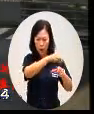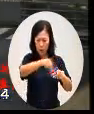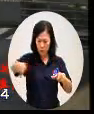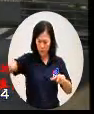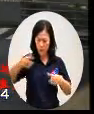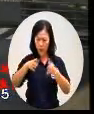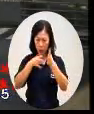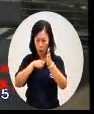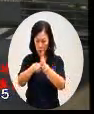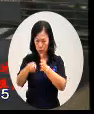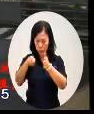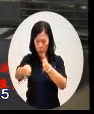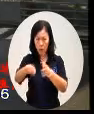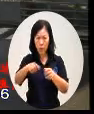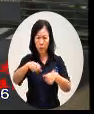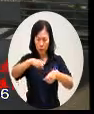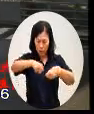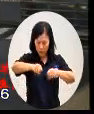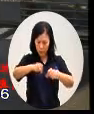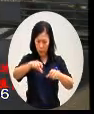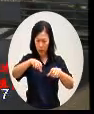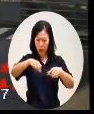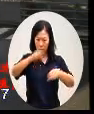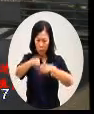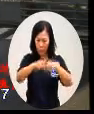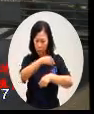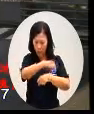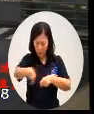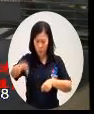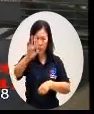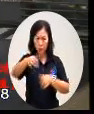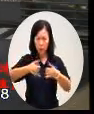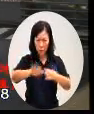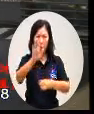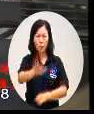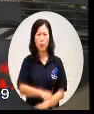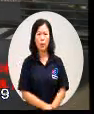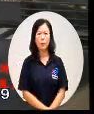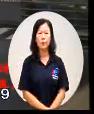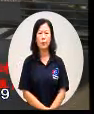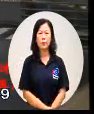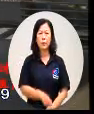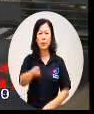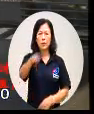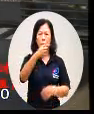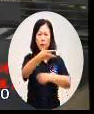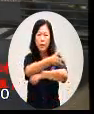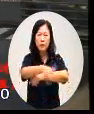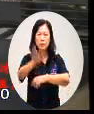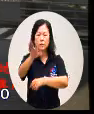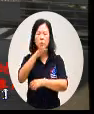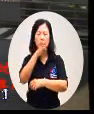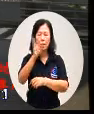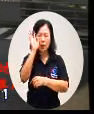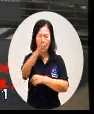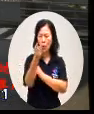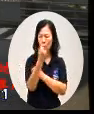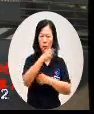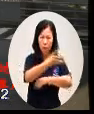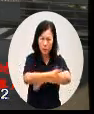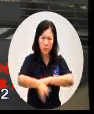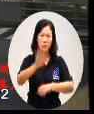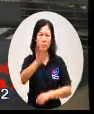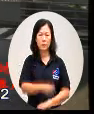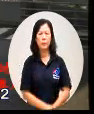专用机慢车专用道，哦，这跨过后下溪，这条个后下溪，啊，这个。我们这个南